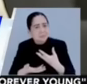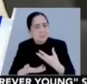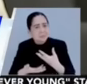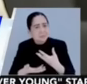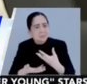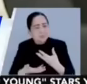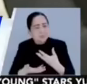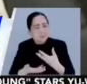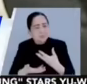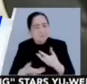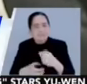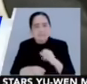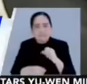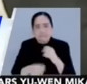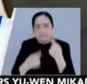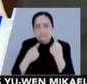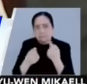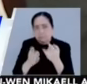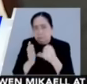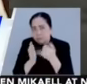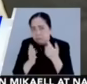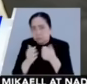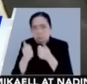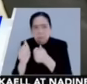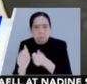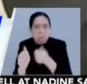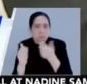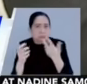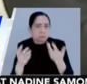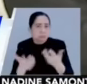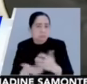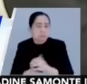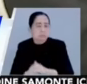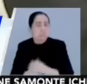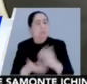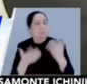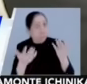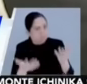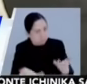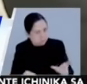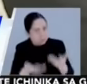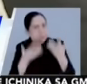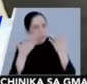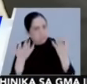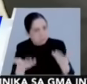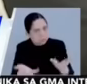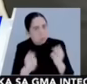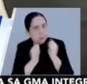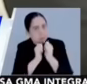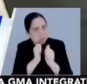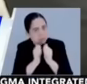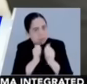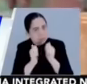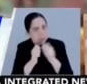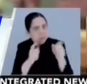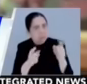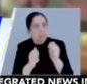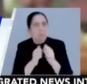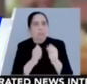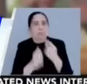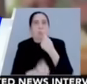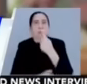It is since it's just compliance, sir. Kaya nga. Eh, in other words, para pang ang sinasabi nyo sa akin,